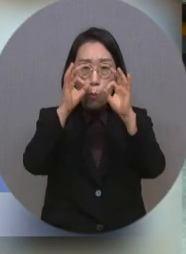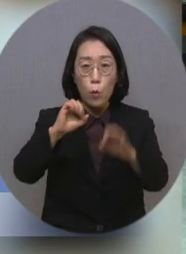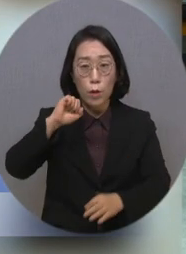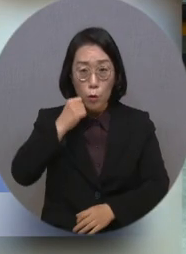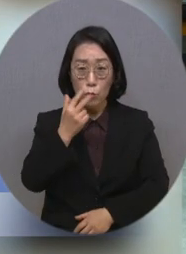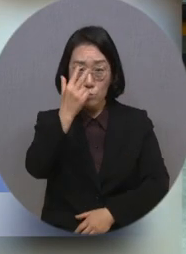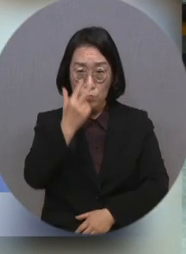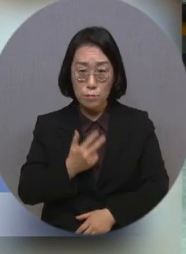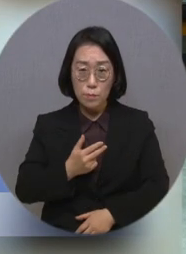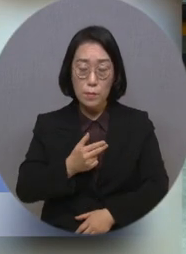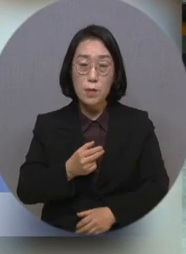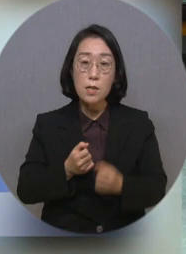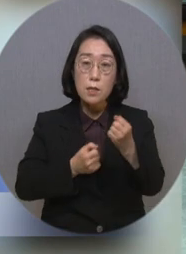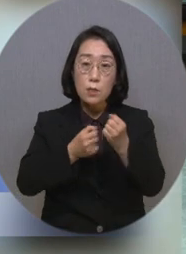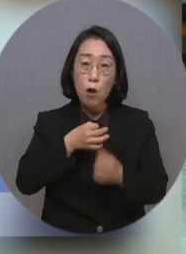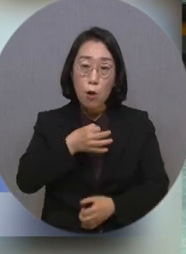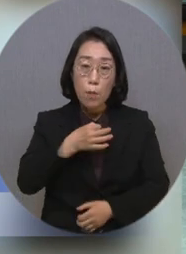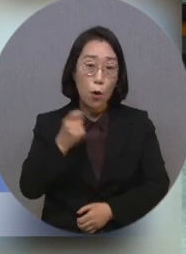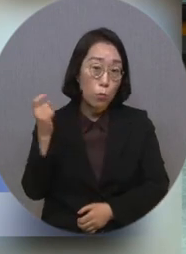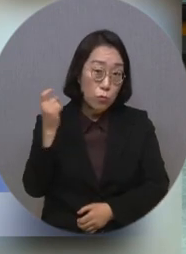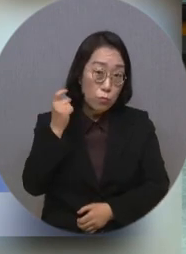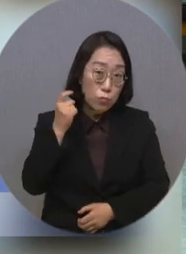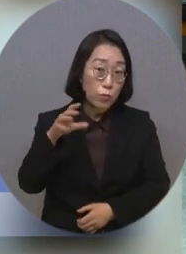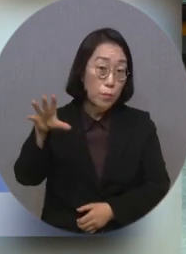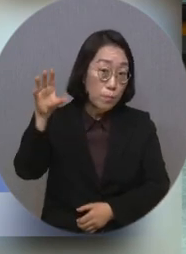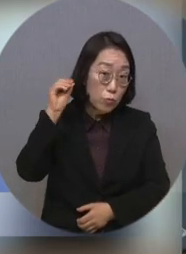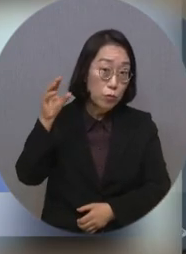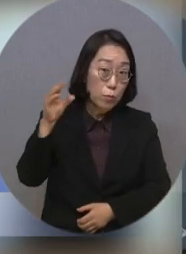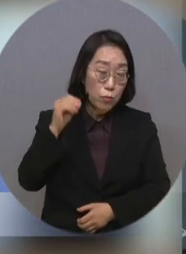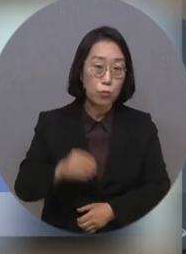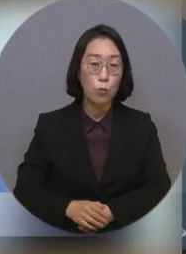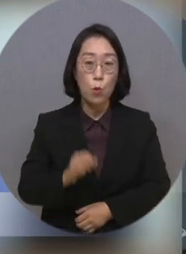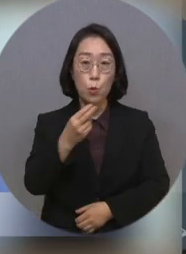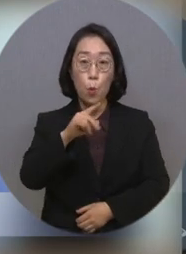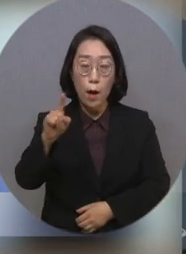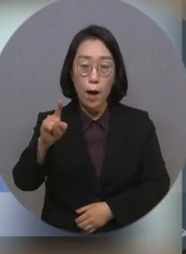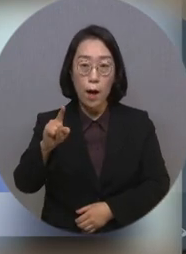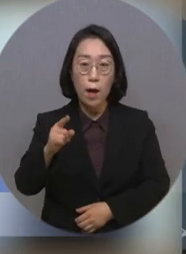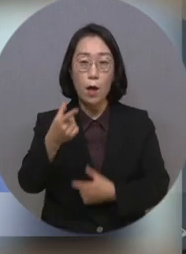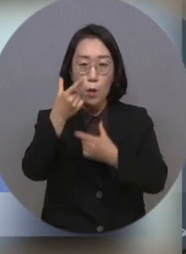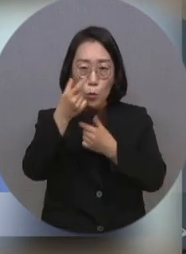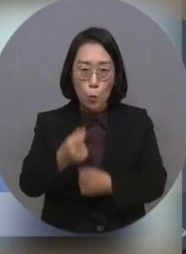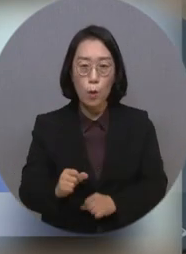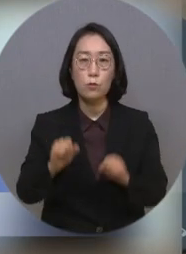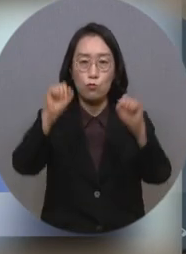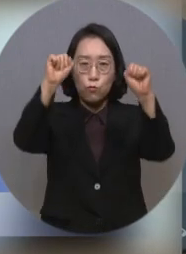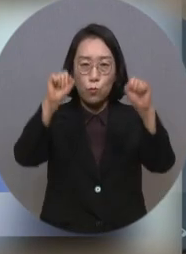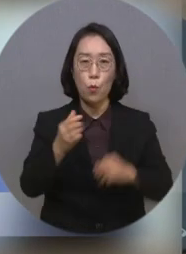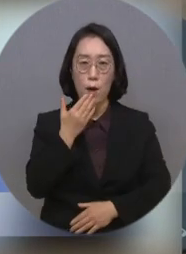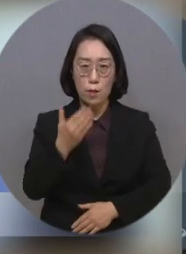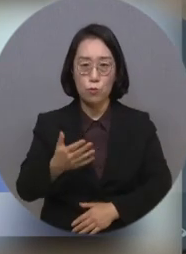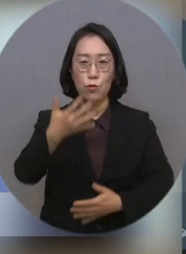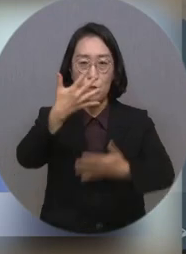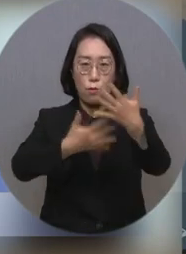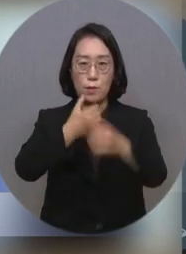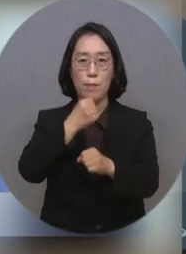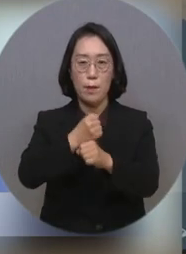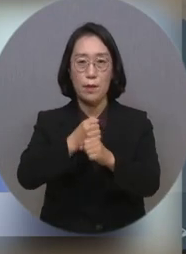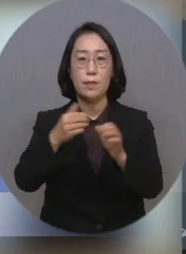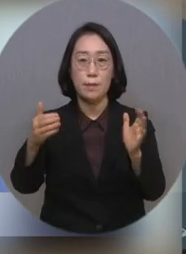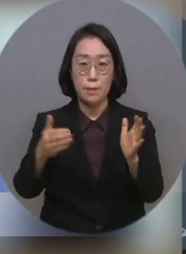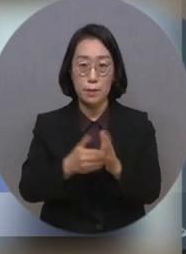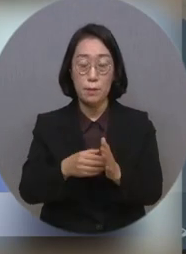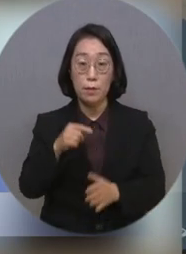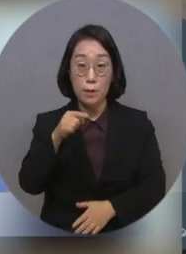시각장애인이 음성 설명을 듣는 것만으로도 요가 동작을 따라할 수 있는 영상을 제작했습니다.